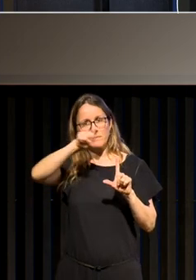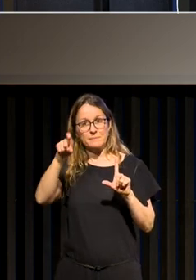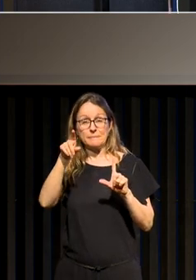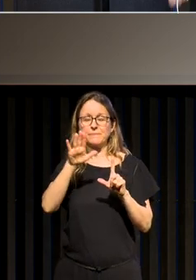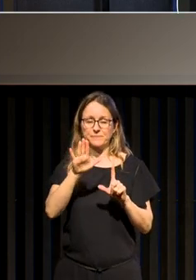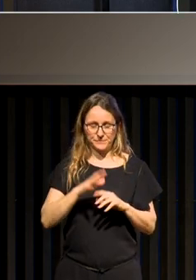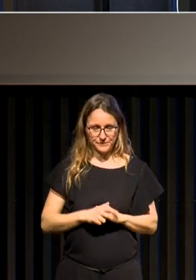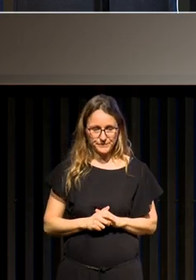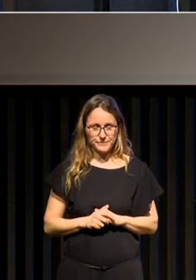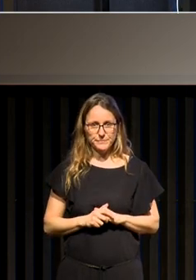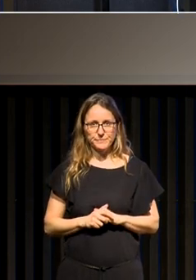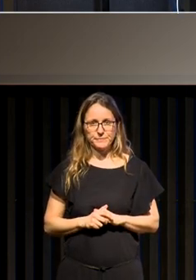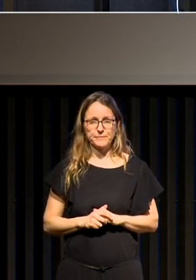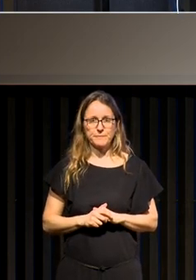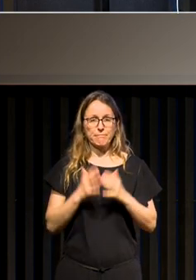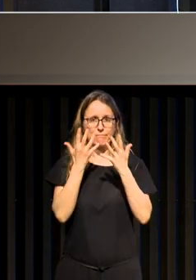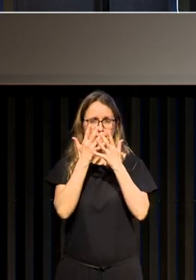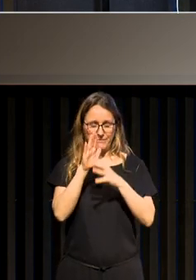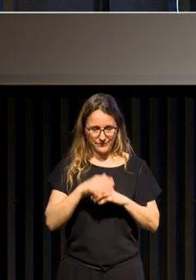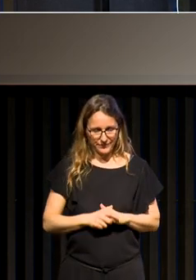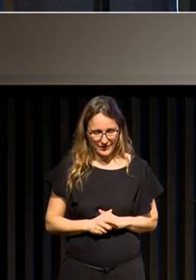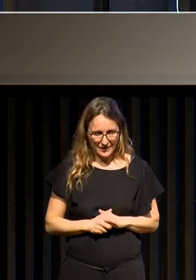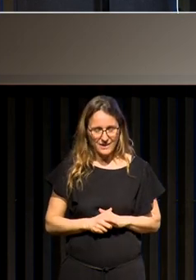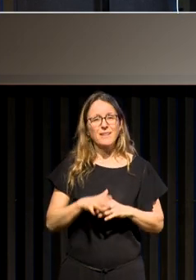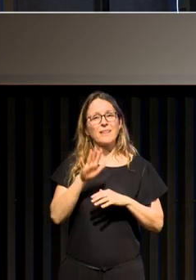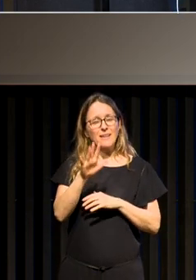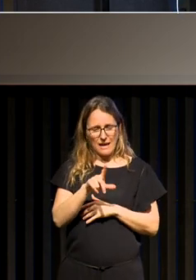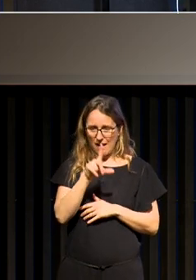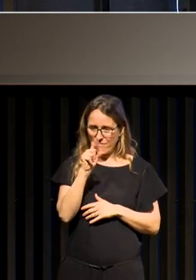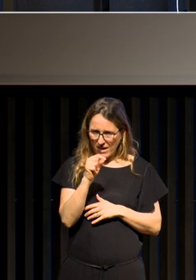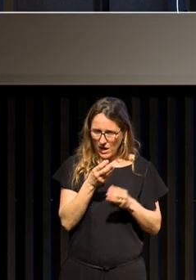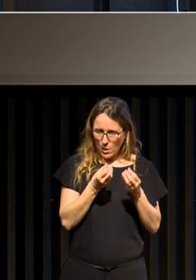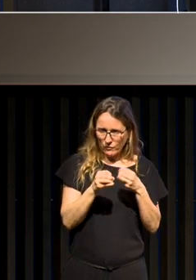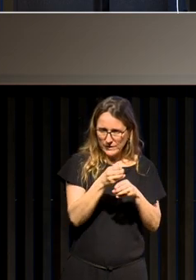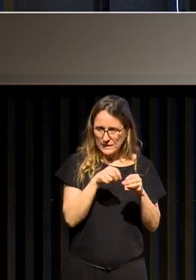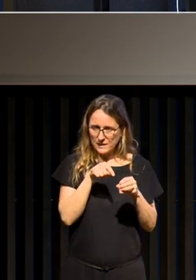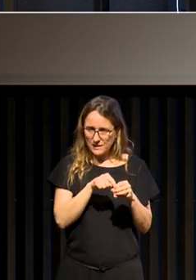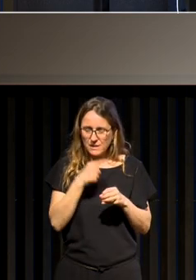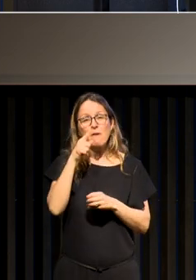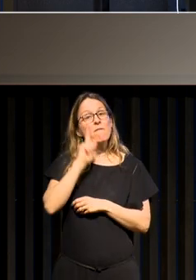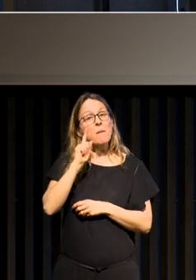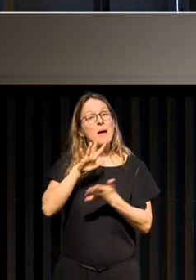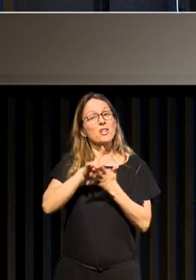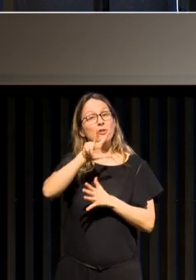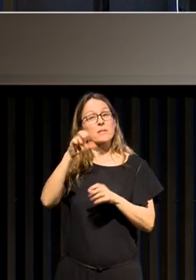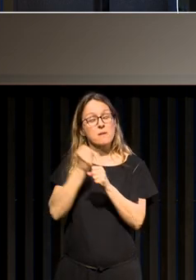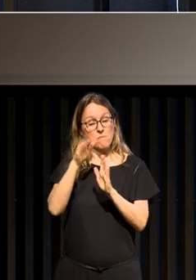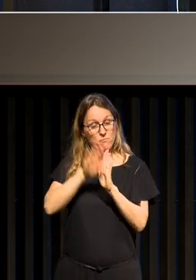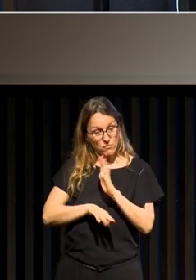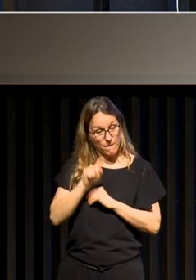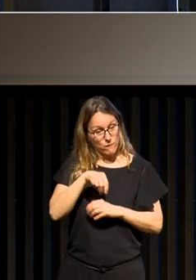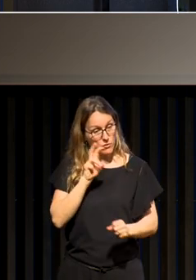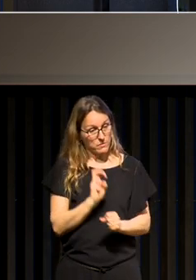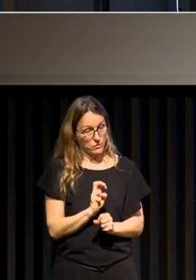Voilà. Je ne savais pas du tout. Alors, il faut avoir 20 ovocytes. Donc, une femme de moins de 35 ans doit avoir conservé